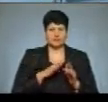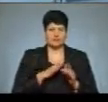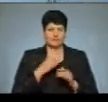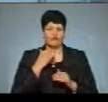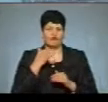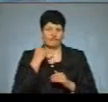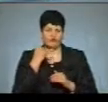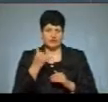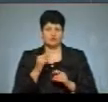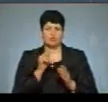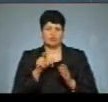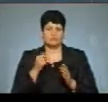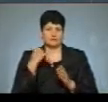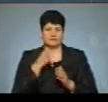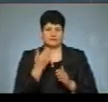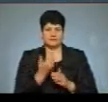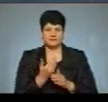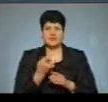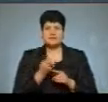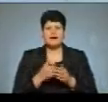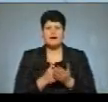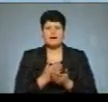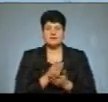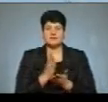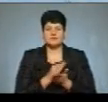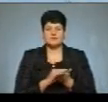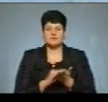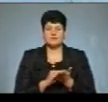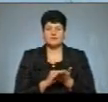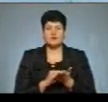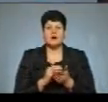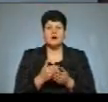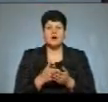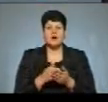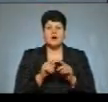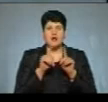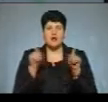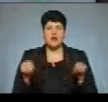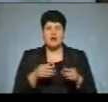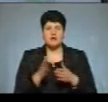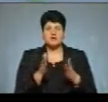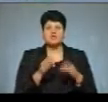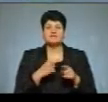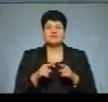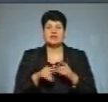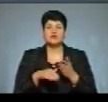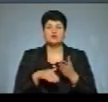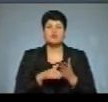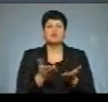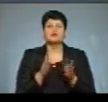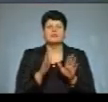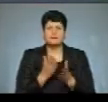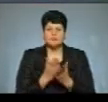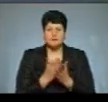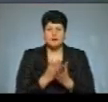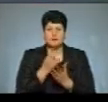люди попали просто до нас. Це карта, на якій зображено, де знаходяться бригади швидкої допомоги. На карті ми бачимо, якщо карта збільшена,